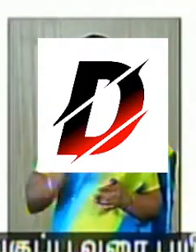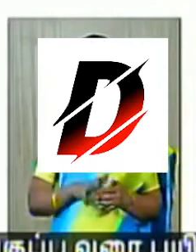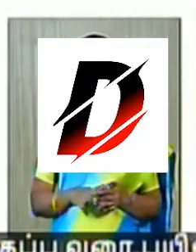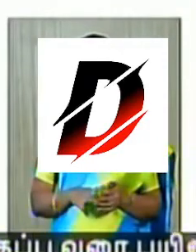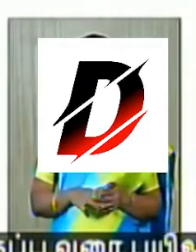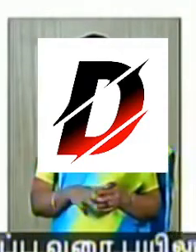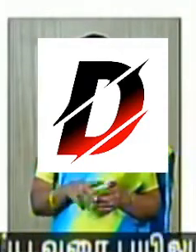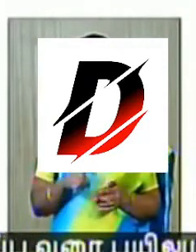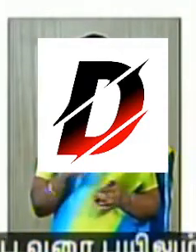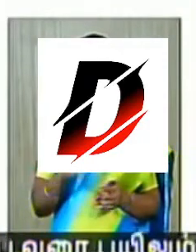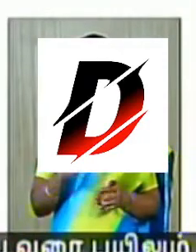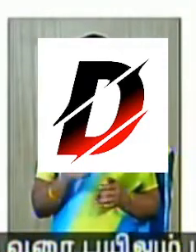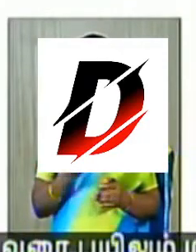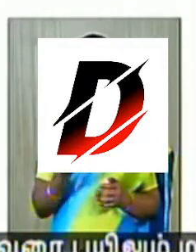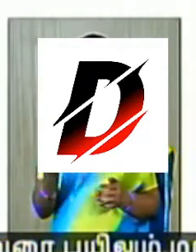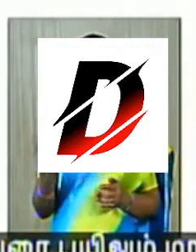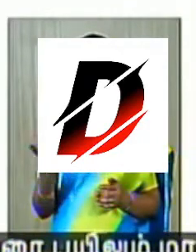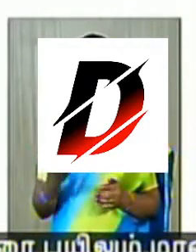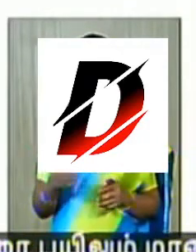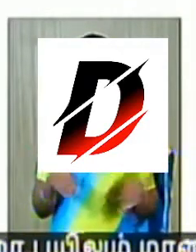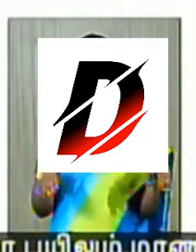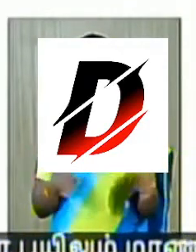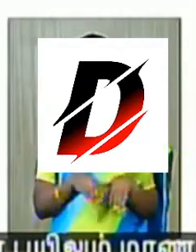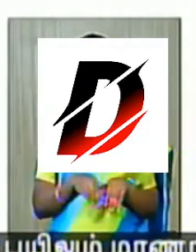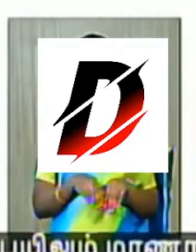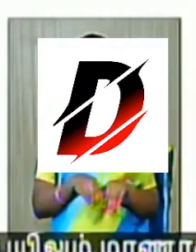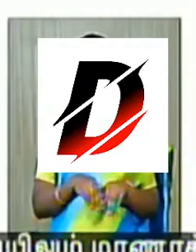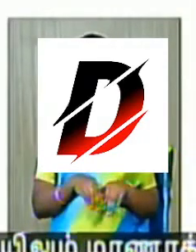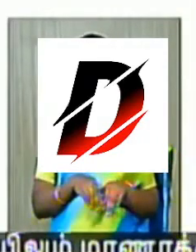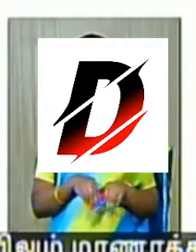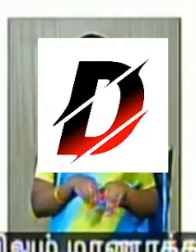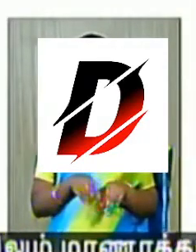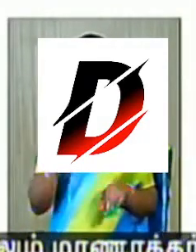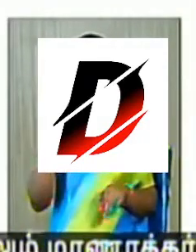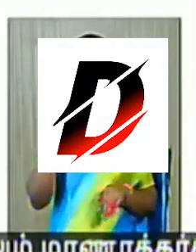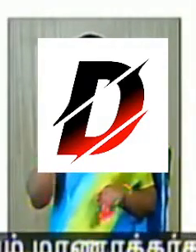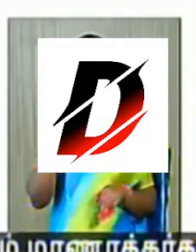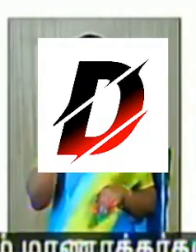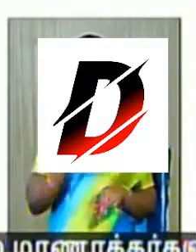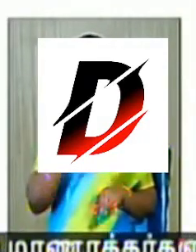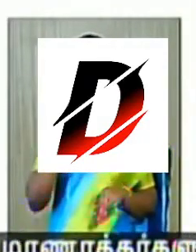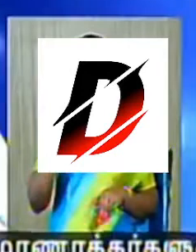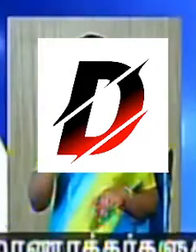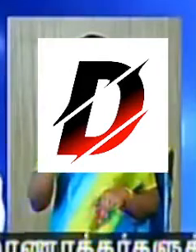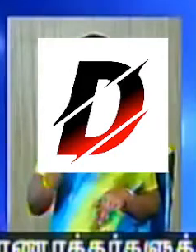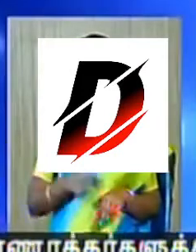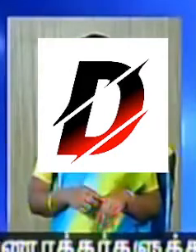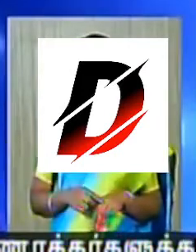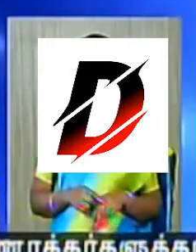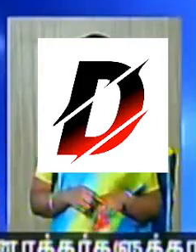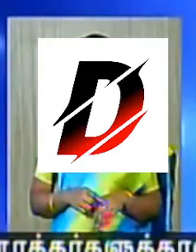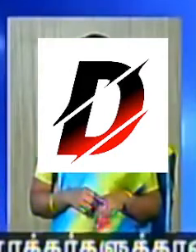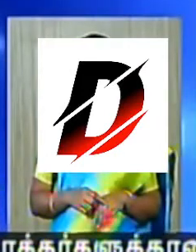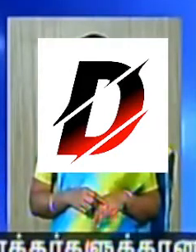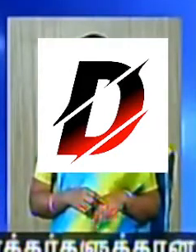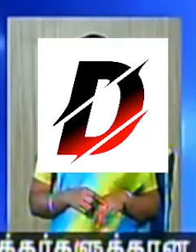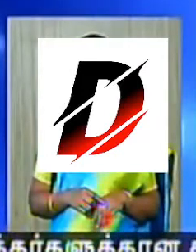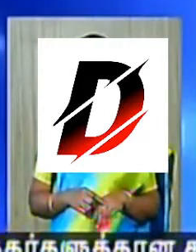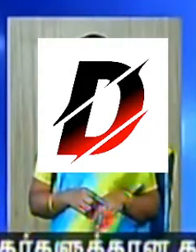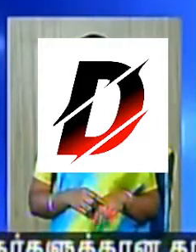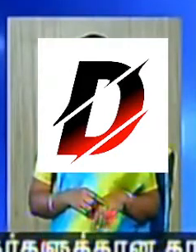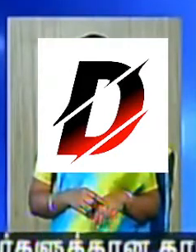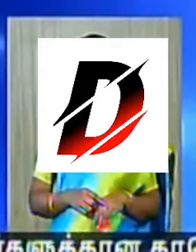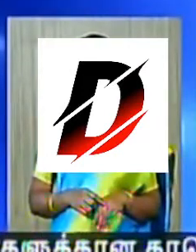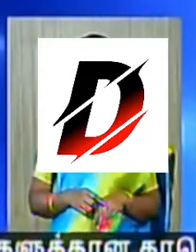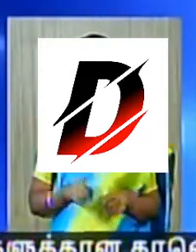மைனஸ் 9 அந்த மைனஸ் 9 போட்டுக்குமே போட்டா இப்போ 21 மைனஸ் 9 கழிச்சு தான் ஆகணும் 1 பிளஸ் 1